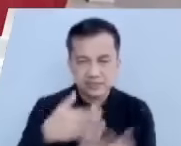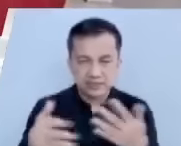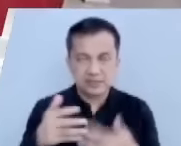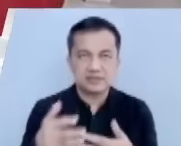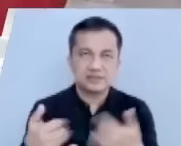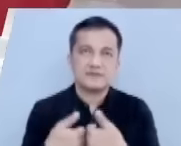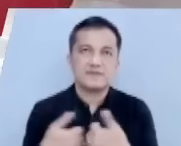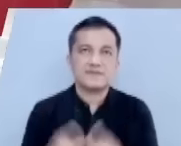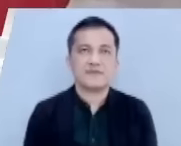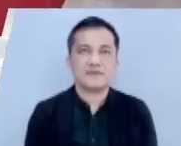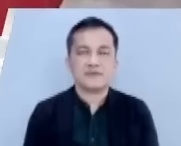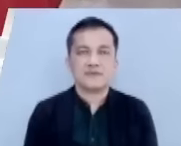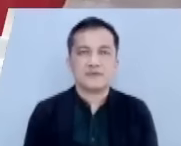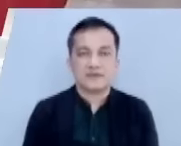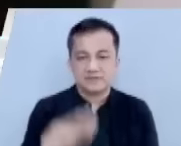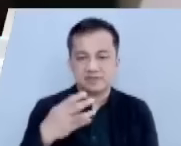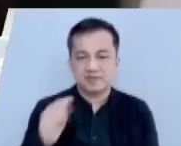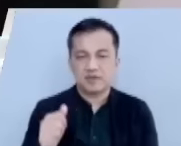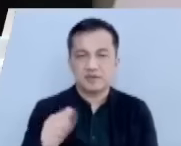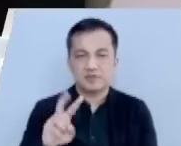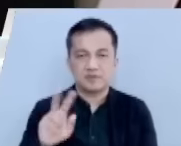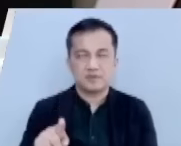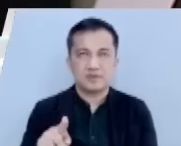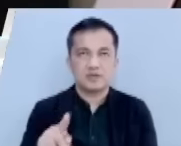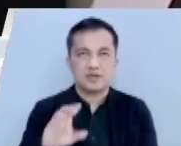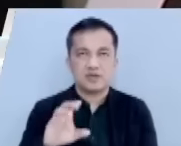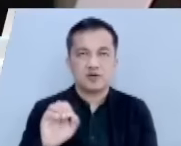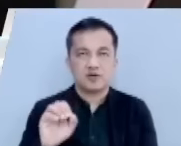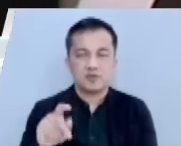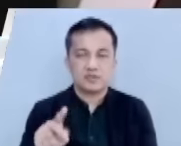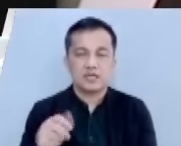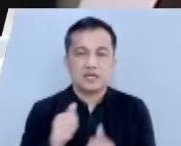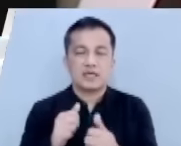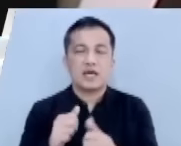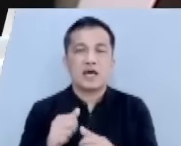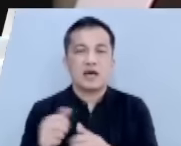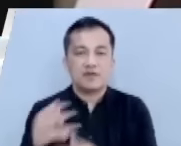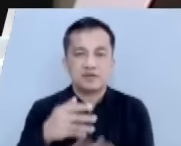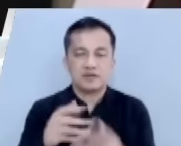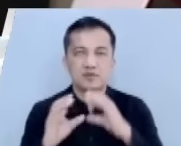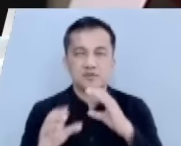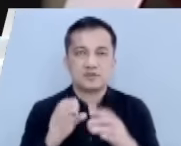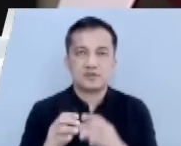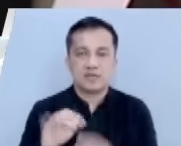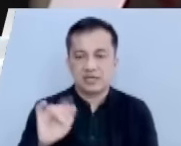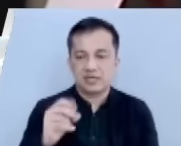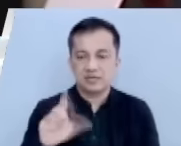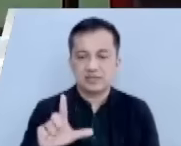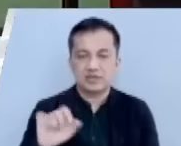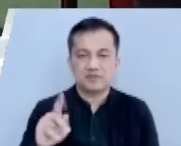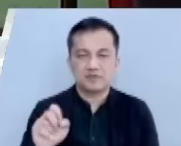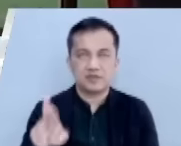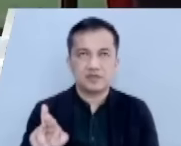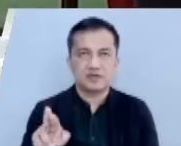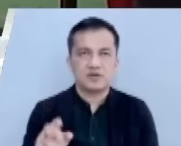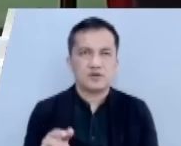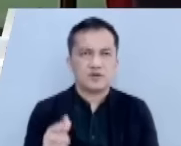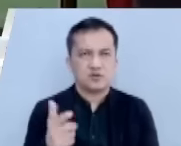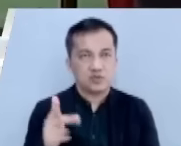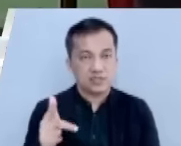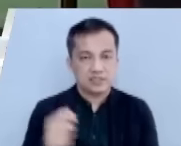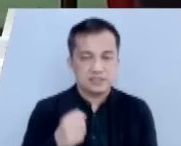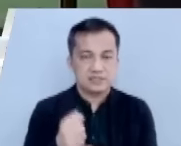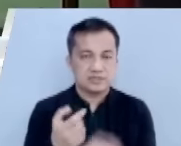si GMA Network Vice President for Corporate Affairs and Communication, Angel Javier Cruz. 23 years nang ginagawa ng GMA ang